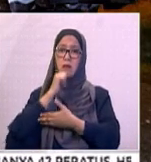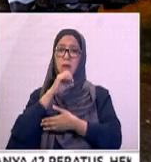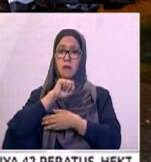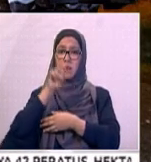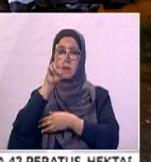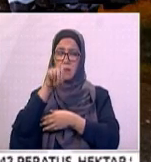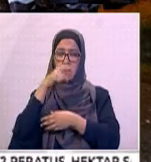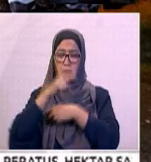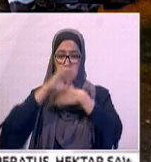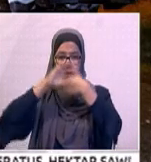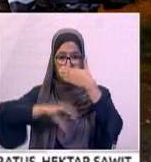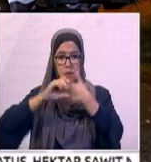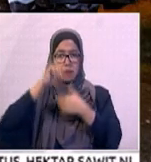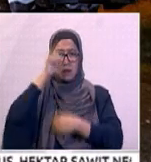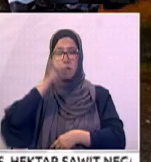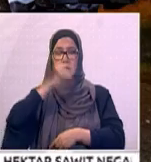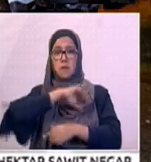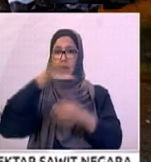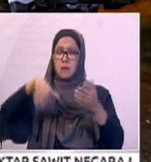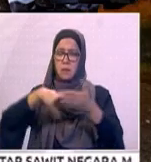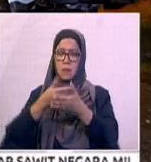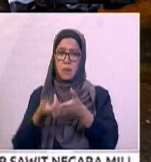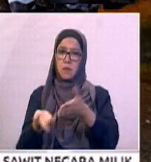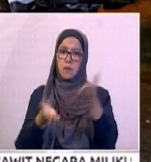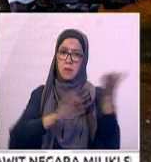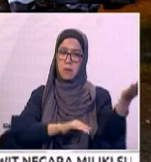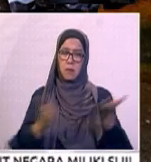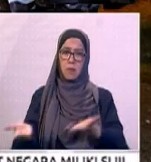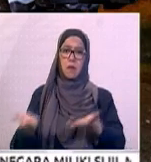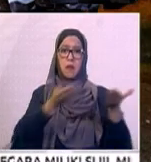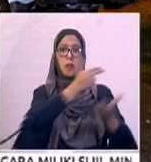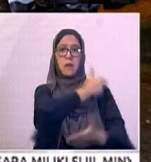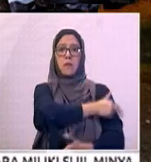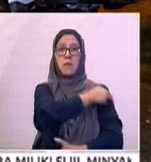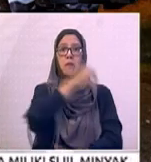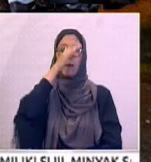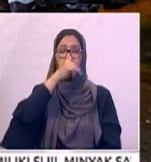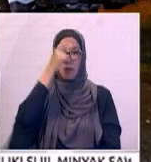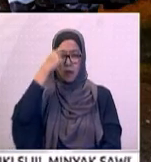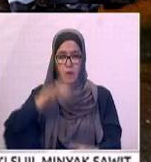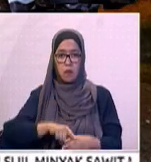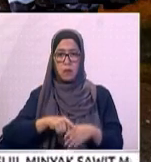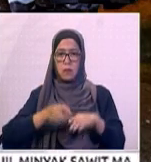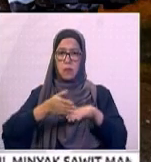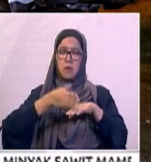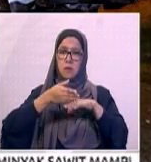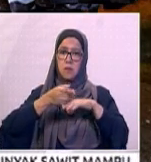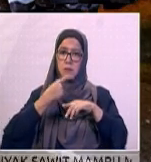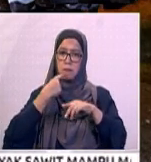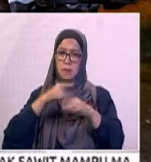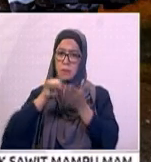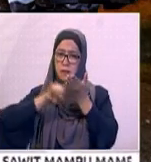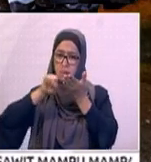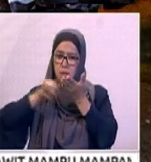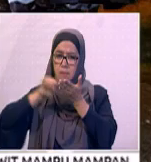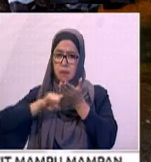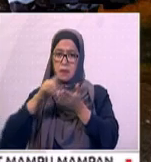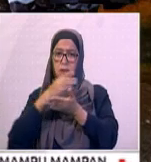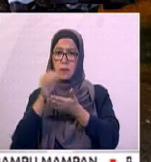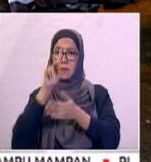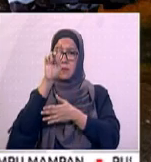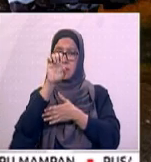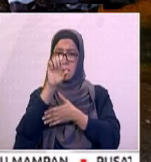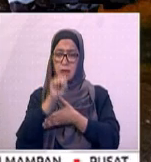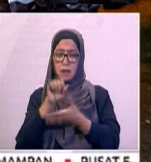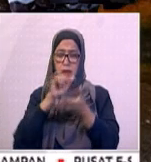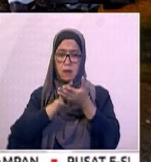parah. Kesemua mayat mangsa dibawa ke Hospital Melaka untuk dibedah siasat. Kes disiasat di bawah Seksyen 411 Akta Pengangkutan